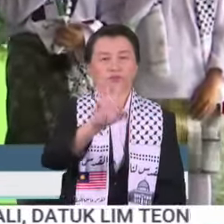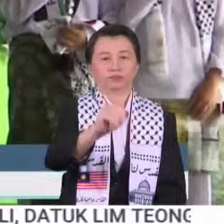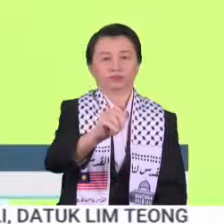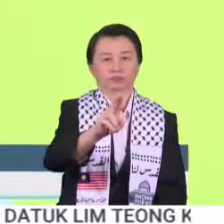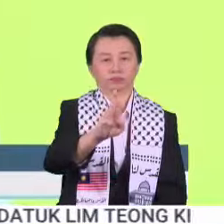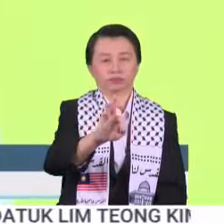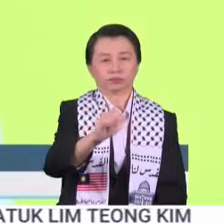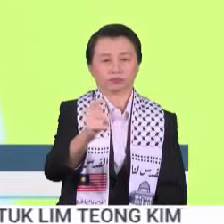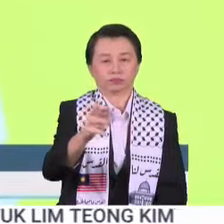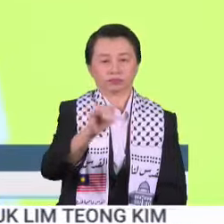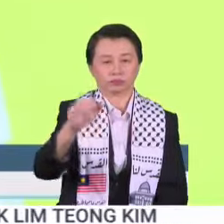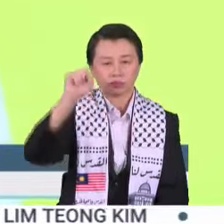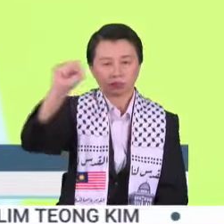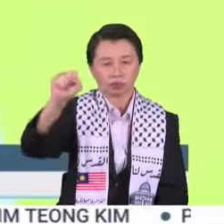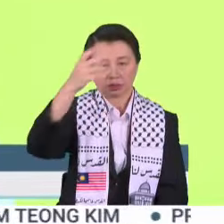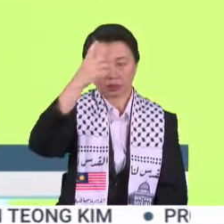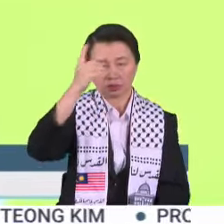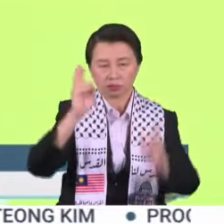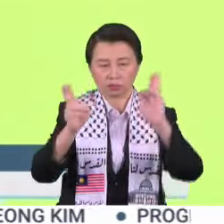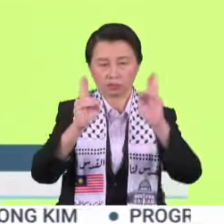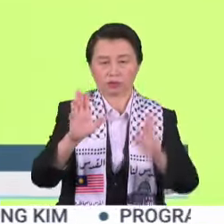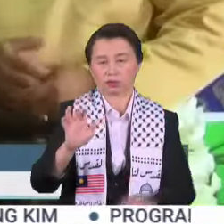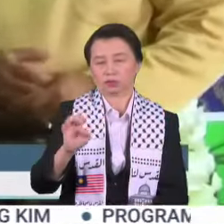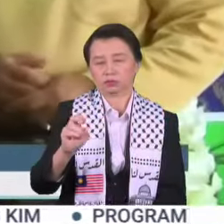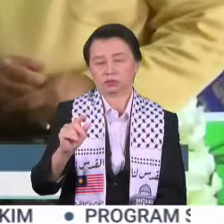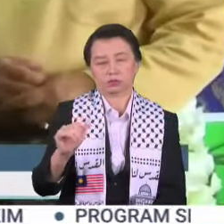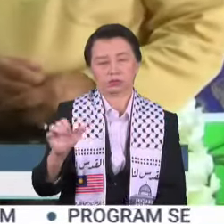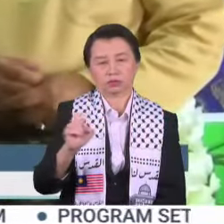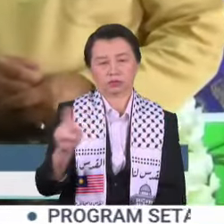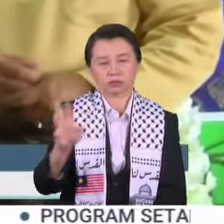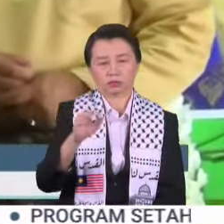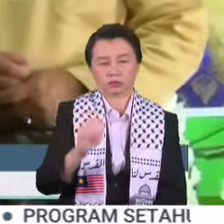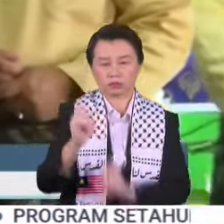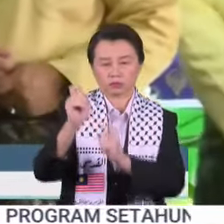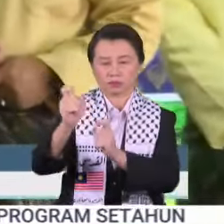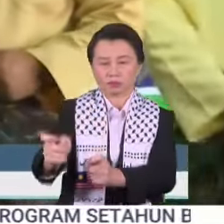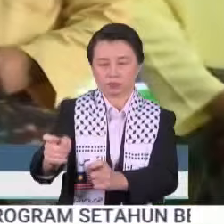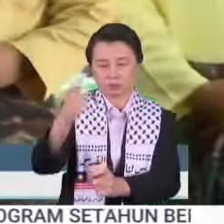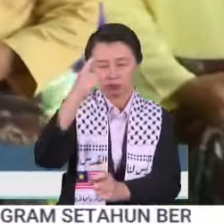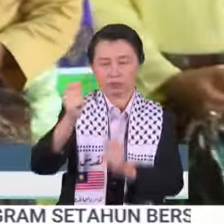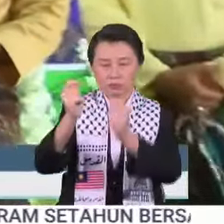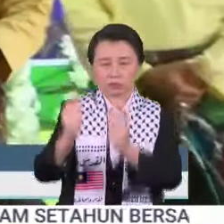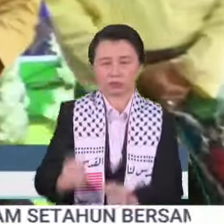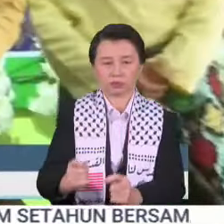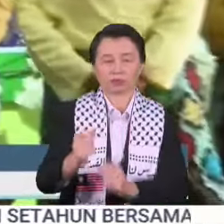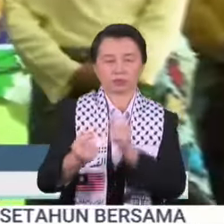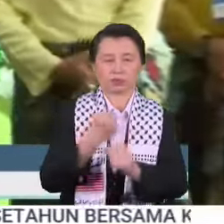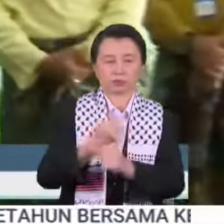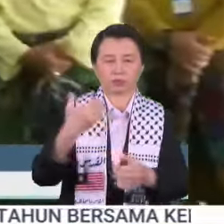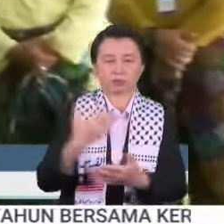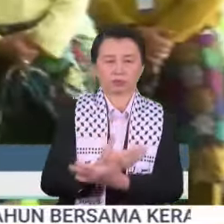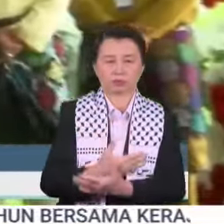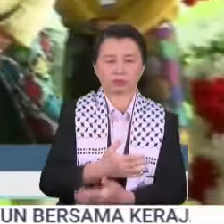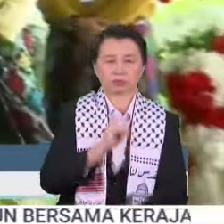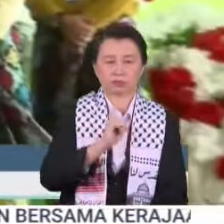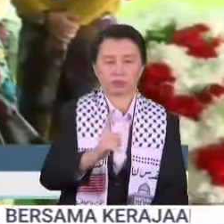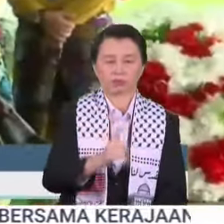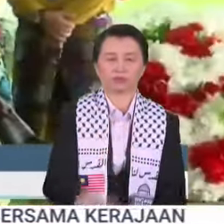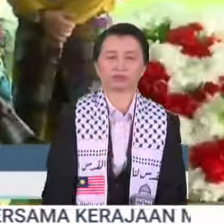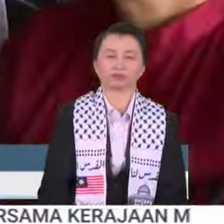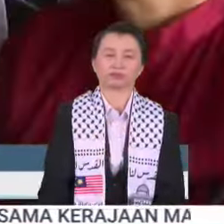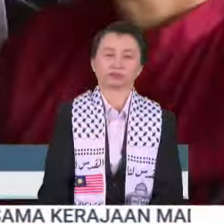Negeri Sabah, Datuk Ustaz Haji Bongsu Aziz Jaafar, selain penyampaian anugerah tokoh Maulidur Rasul. Tahniah